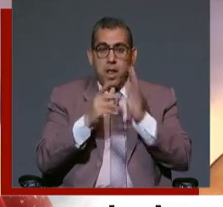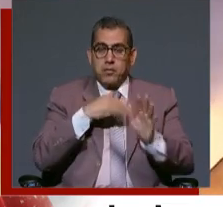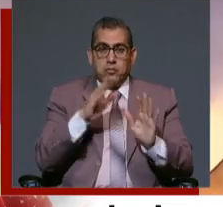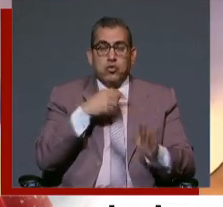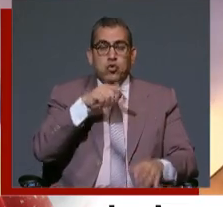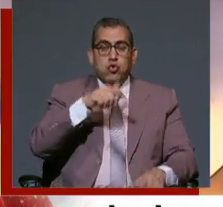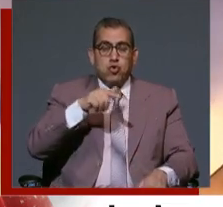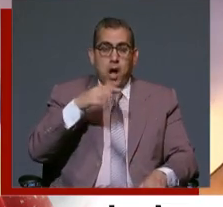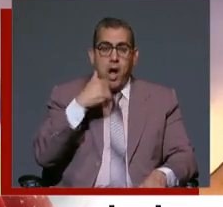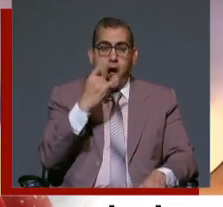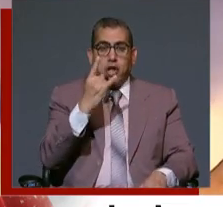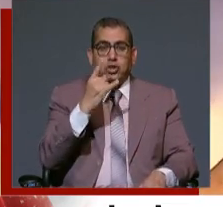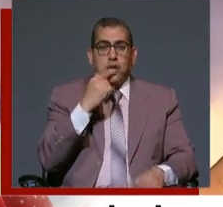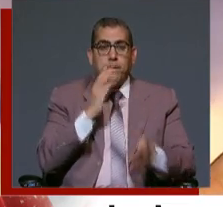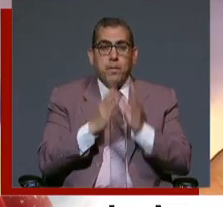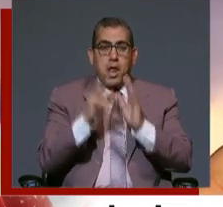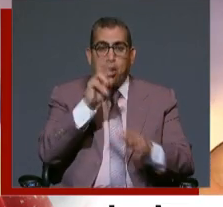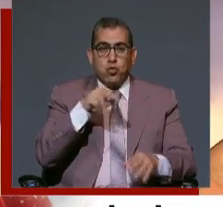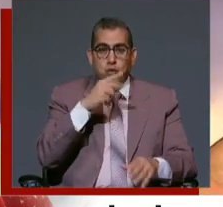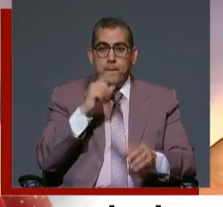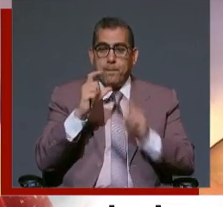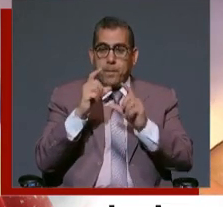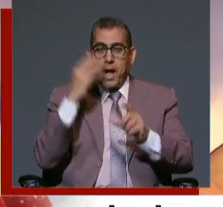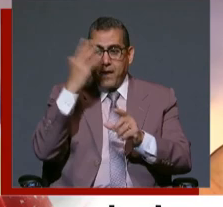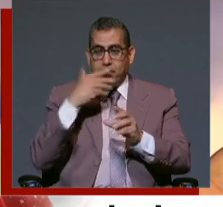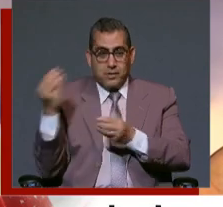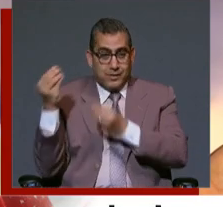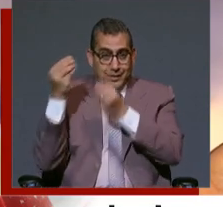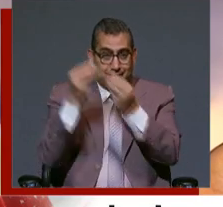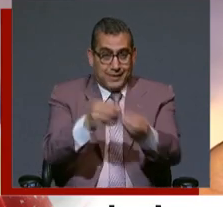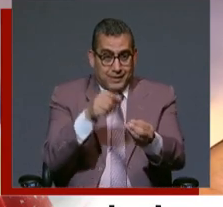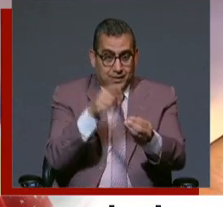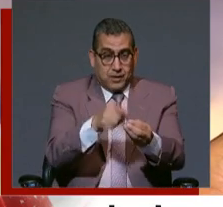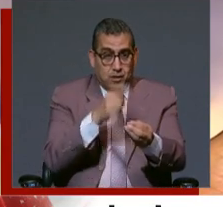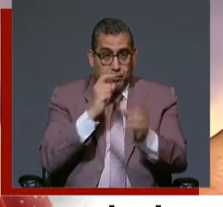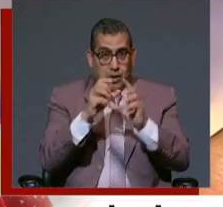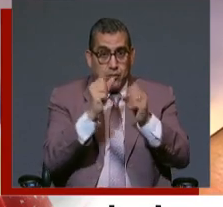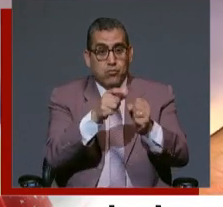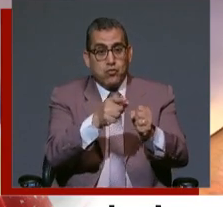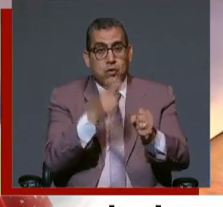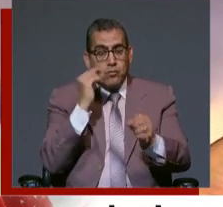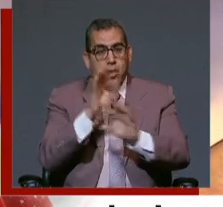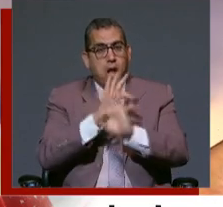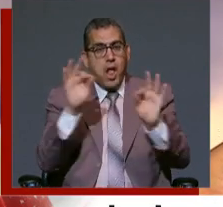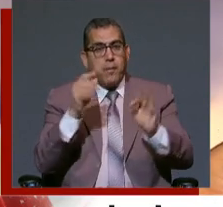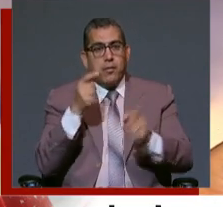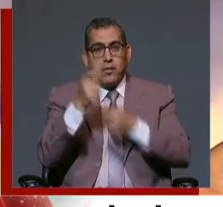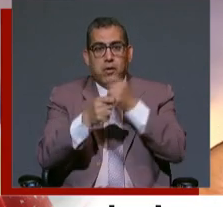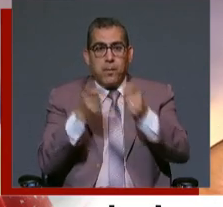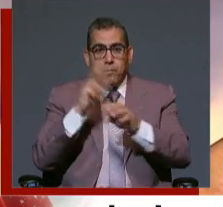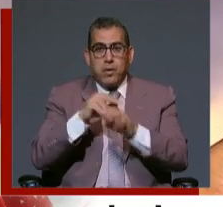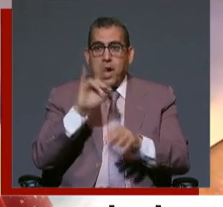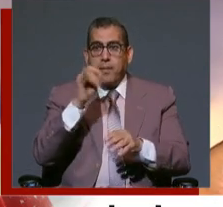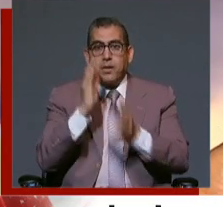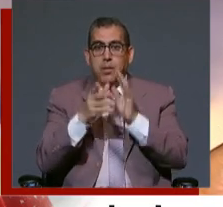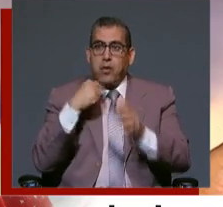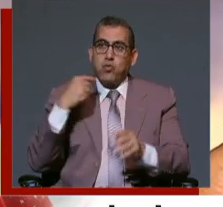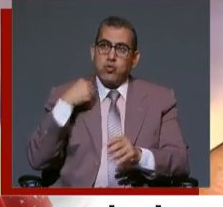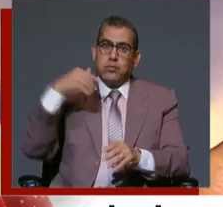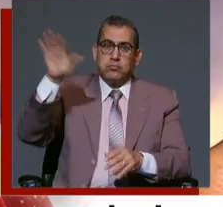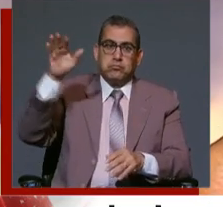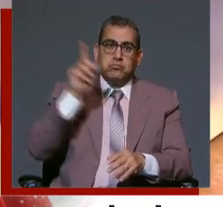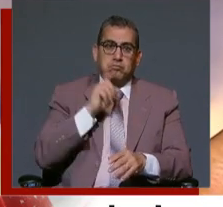دولار جمل بنك التنمية الأفريقي، ده معناه ايه؟ ان على حسهم ممكن يوفر تمويلات يمكن لغاية 50 مليار دولار.